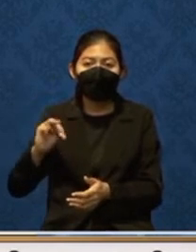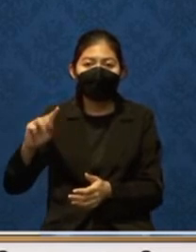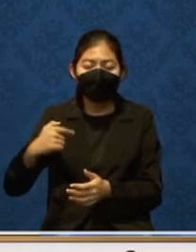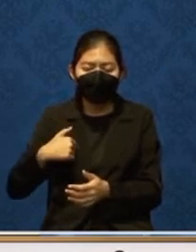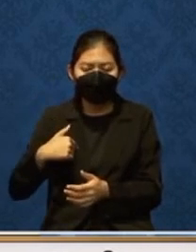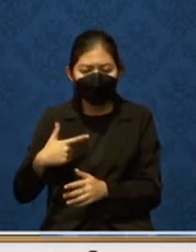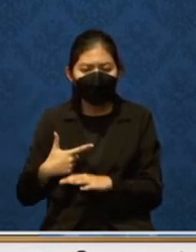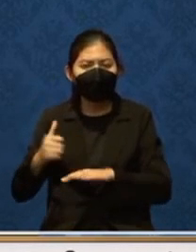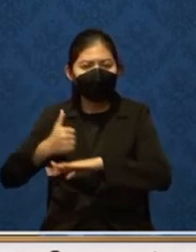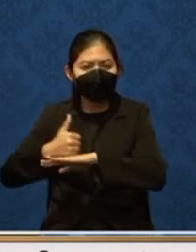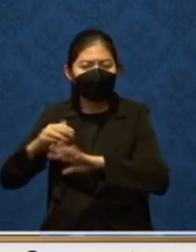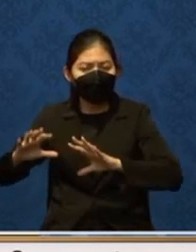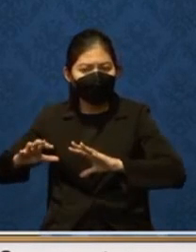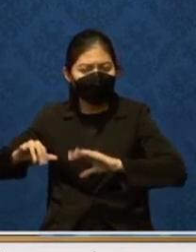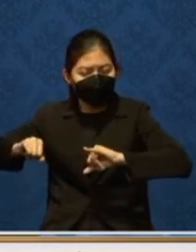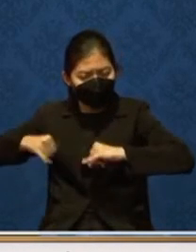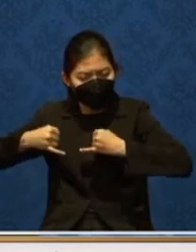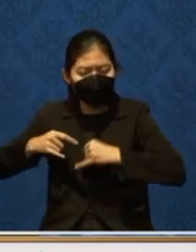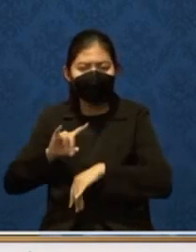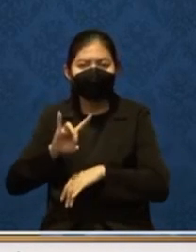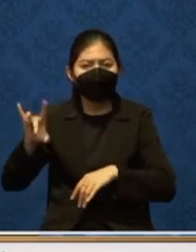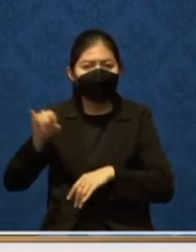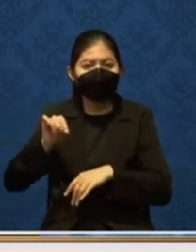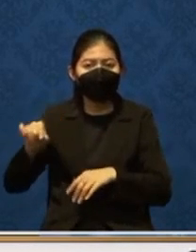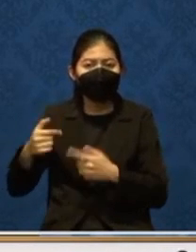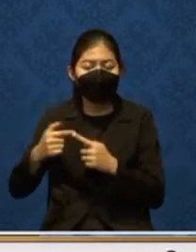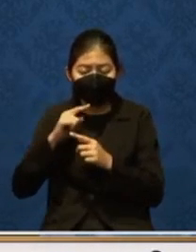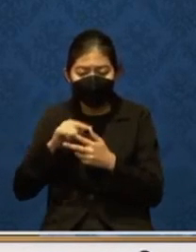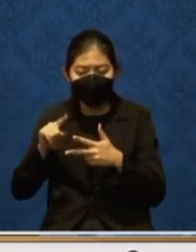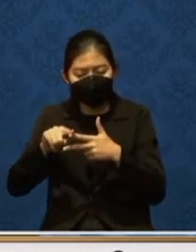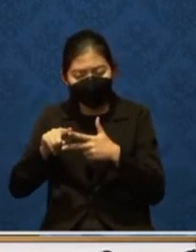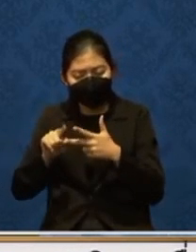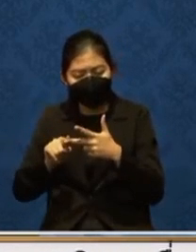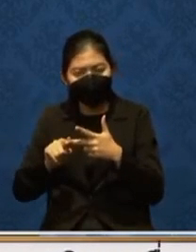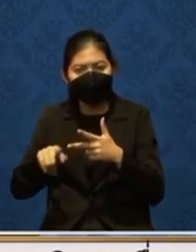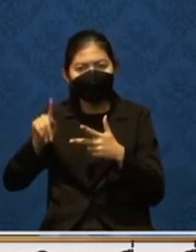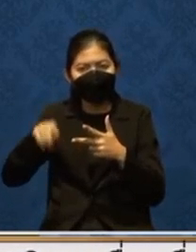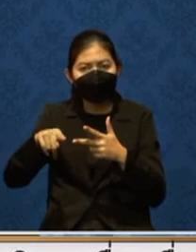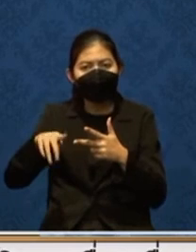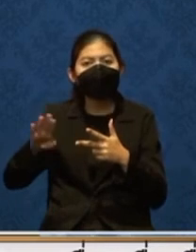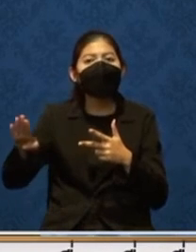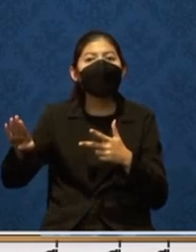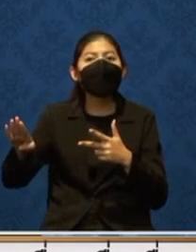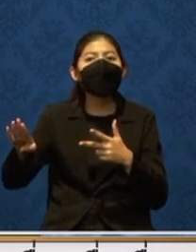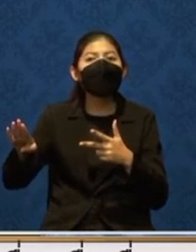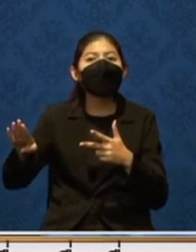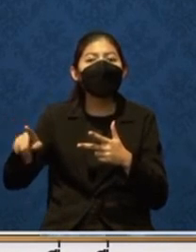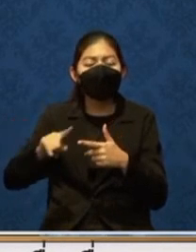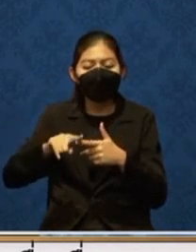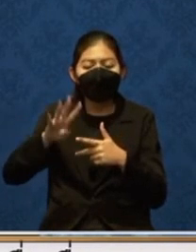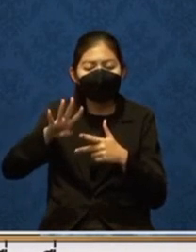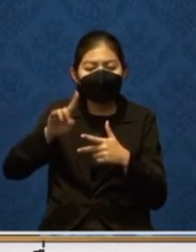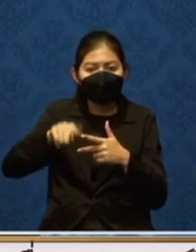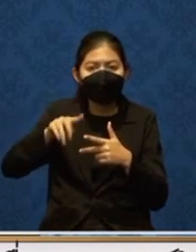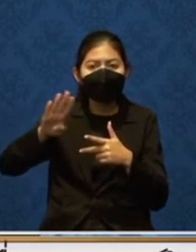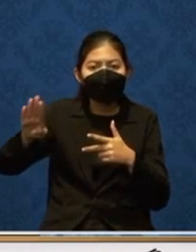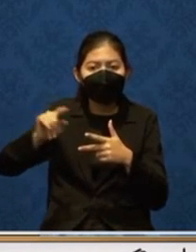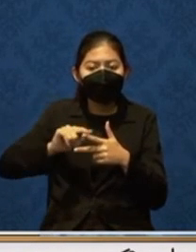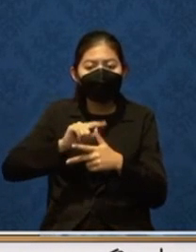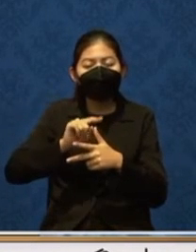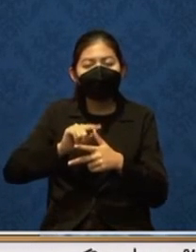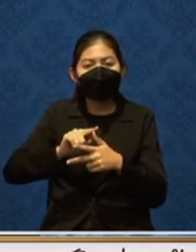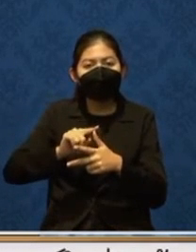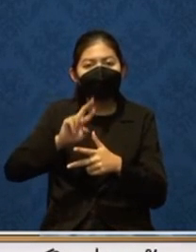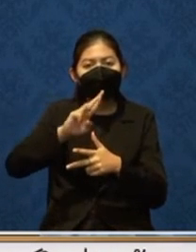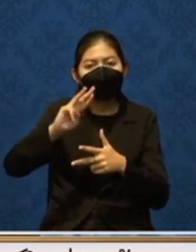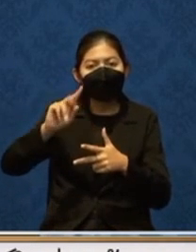100% มีอีกหนงรายชพทเป็ห้นส่วนแต่ถือหุนเพแค่ 1,000 บาเท่านั้นครับและในปี 2558 ปี